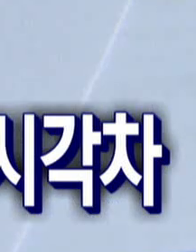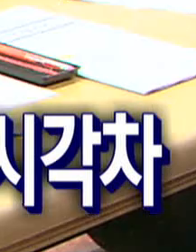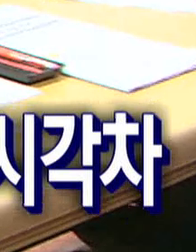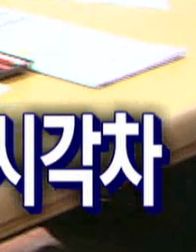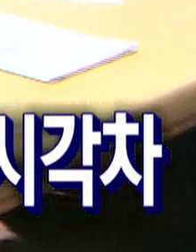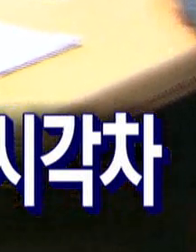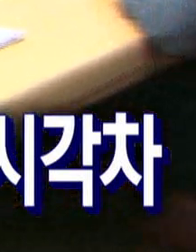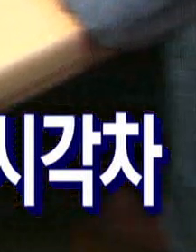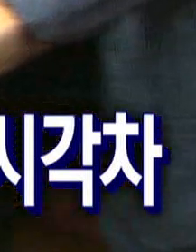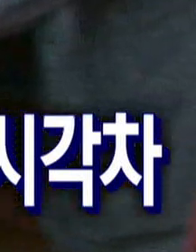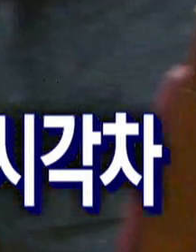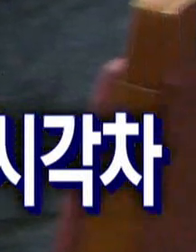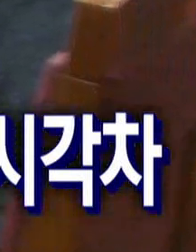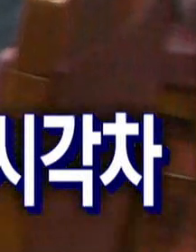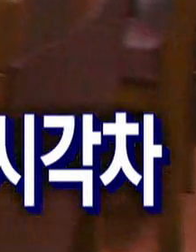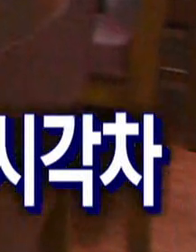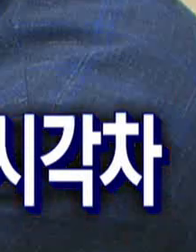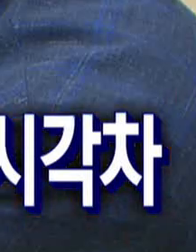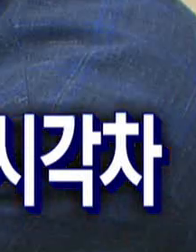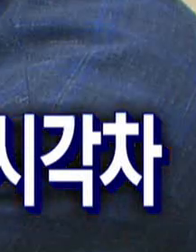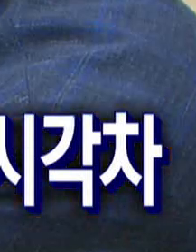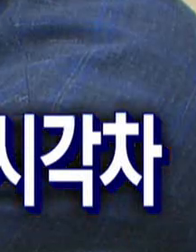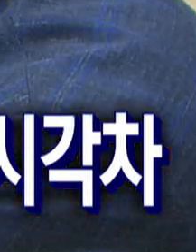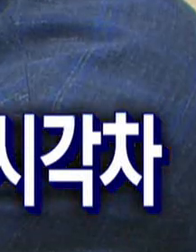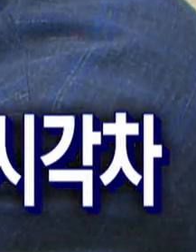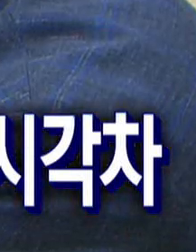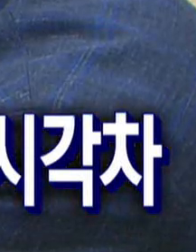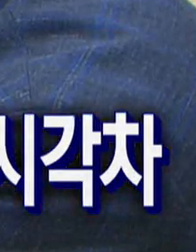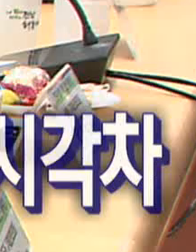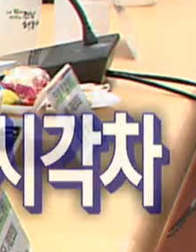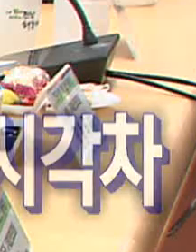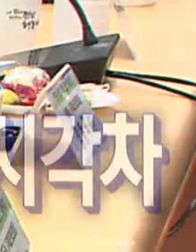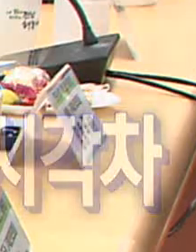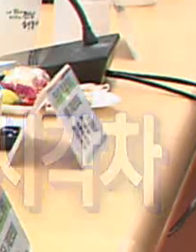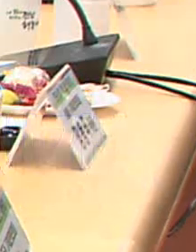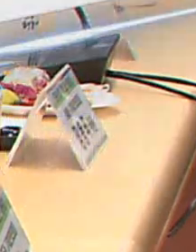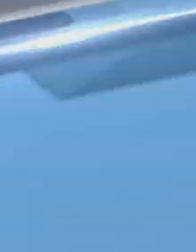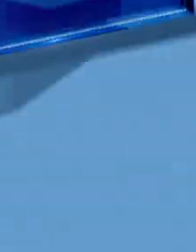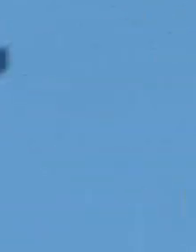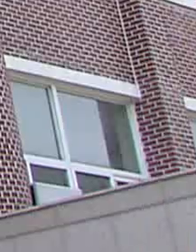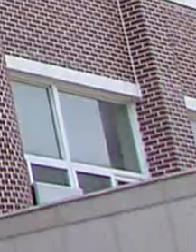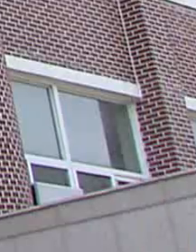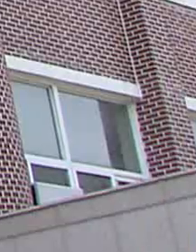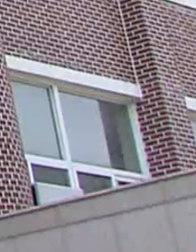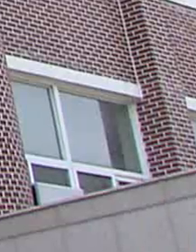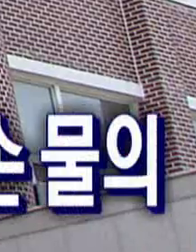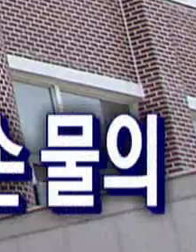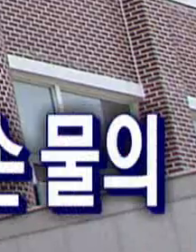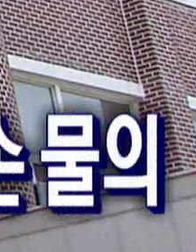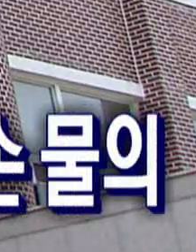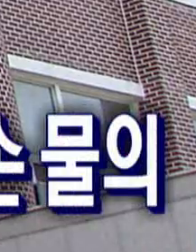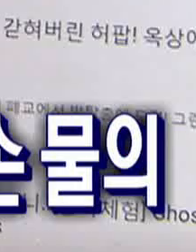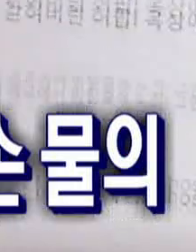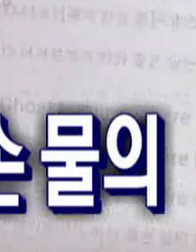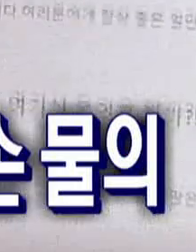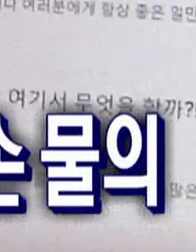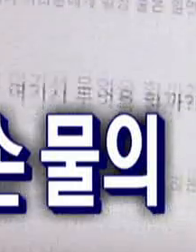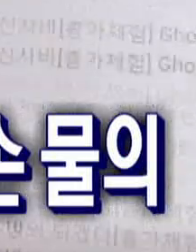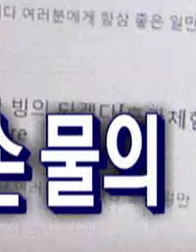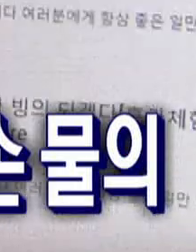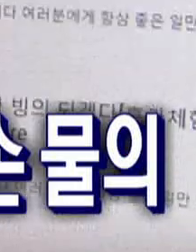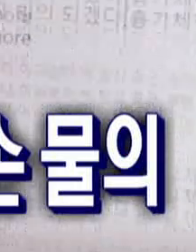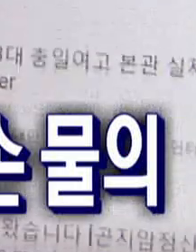보상이나 지역사회 공헌 사업이 빠져있는 것과 관련해서는 시각이 엇갈리고 있습니다. 최근 유튜브상에